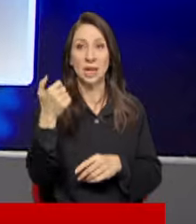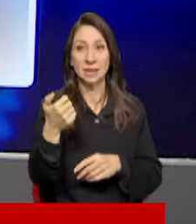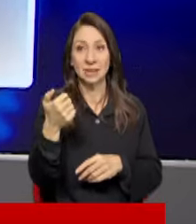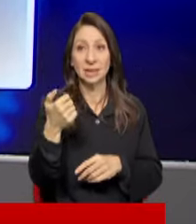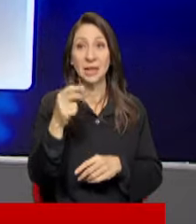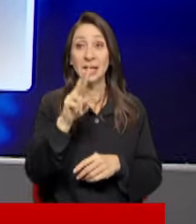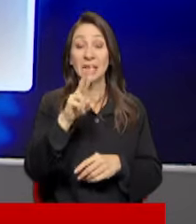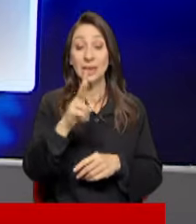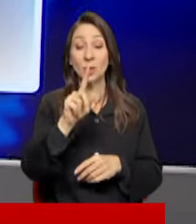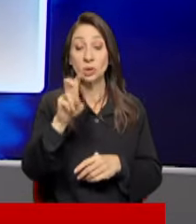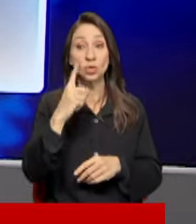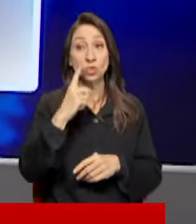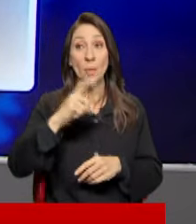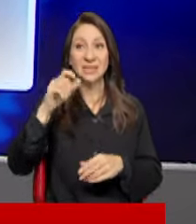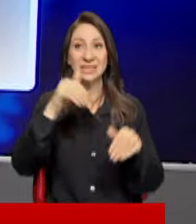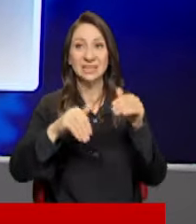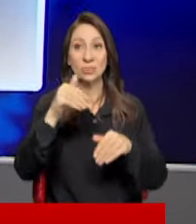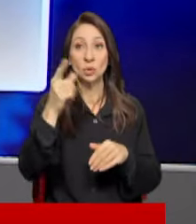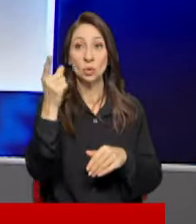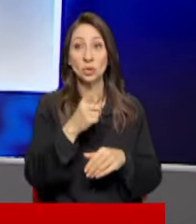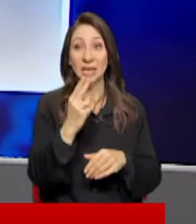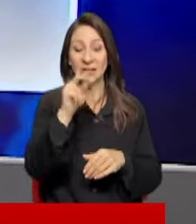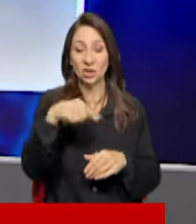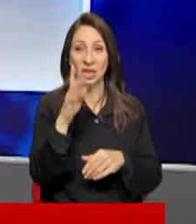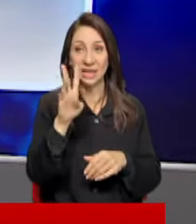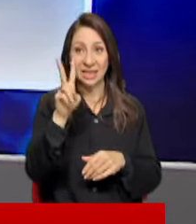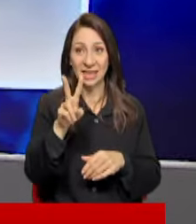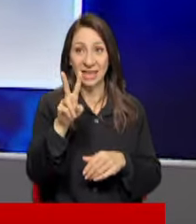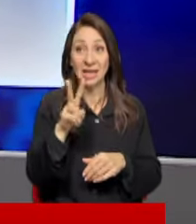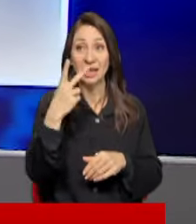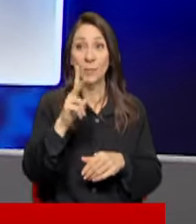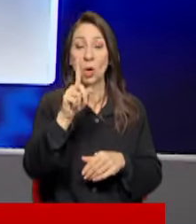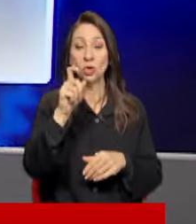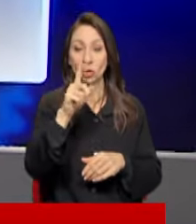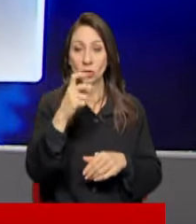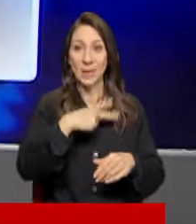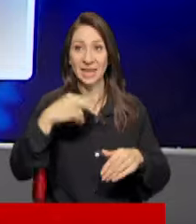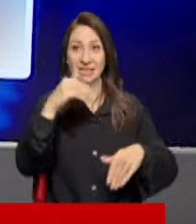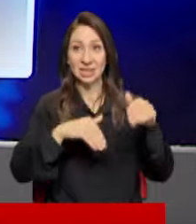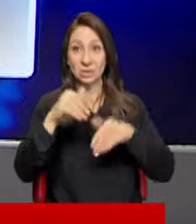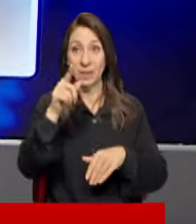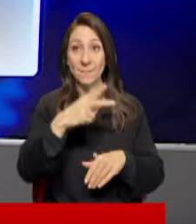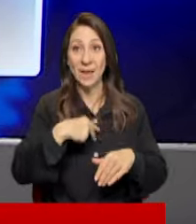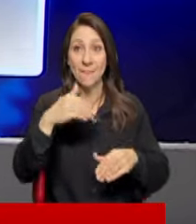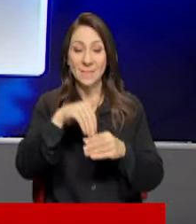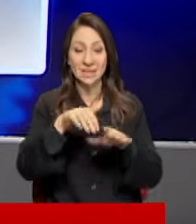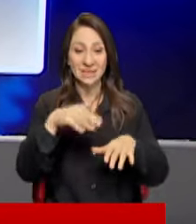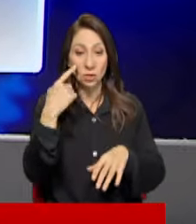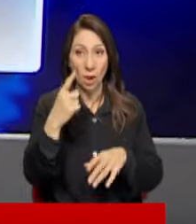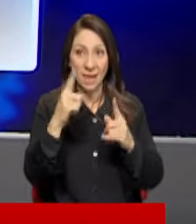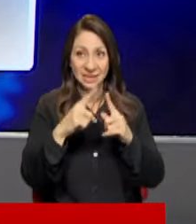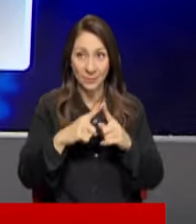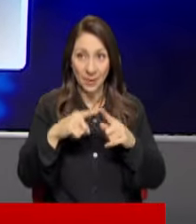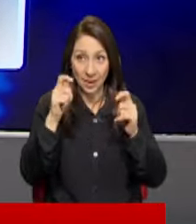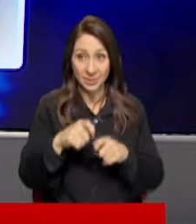%9,96. 2018 Cumhurbaşkanlığı seçimi %7,42. 2019 yerel seçimlerinde belediye meclisi üzerinden bir